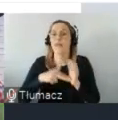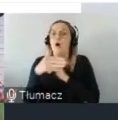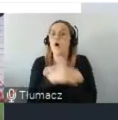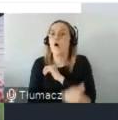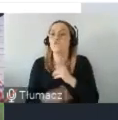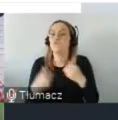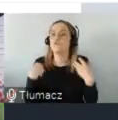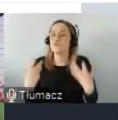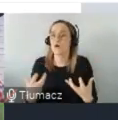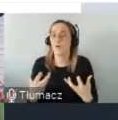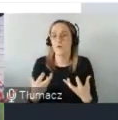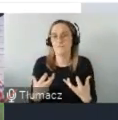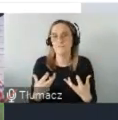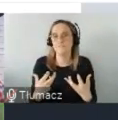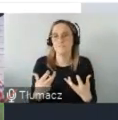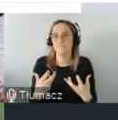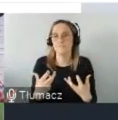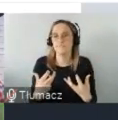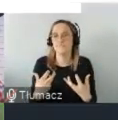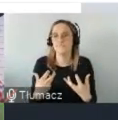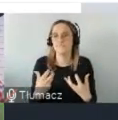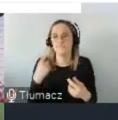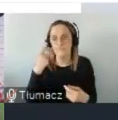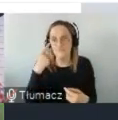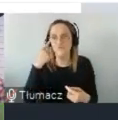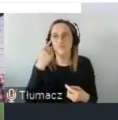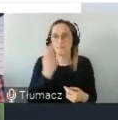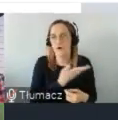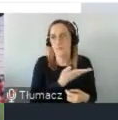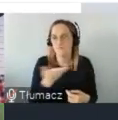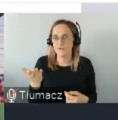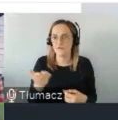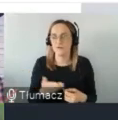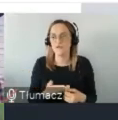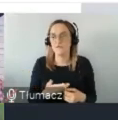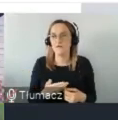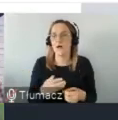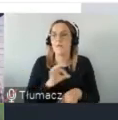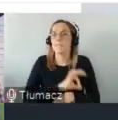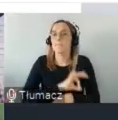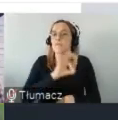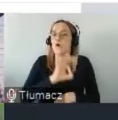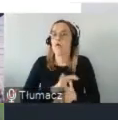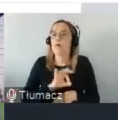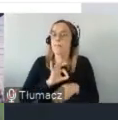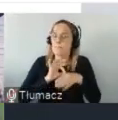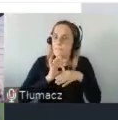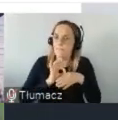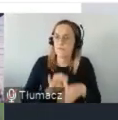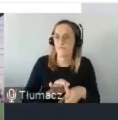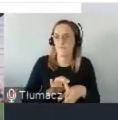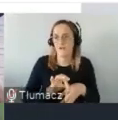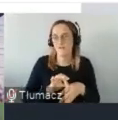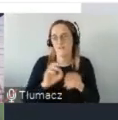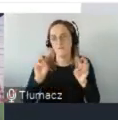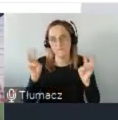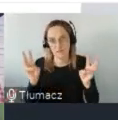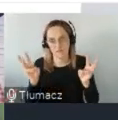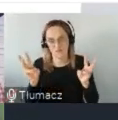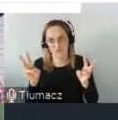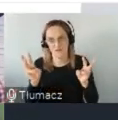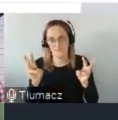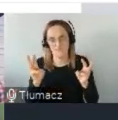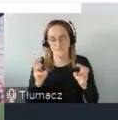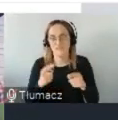chciałam jeszcze przypomnieć o tym, o czym już wspominałam, czyli o tym, że w projekcie prowadzimy również warsztaty